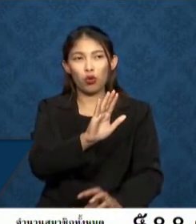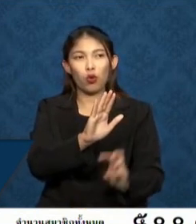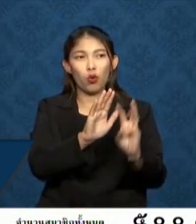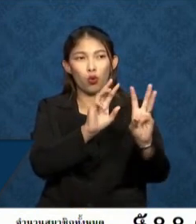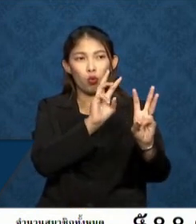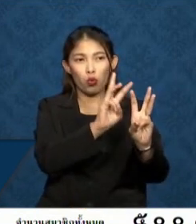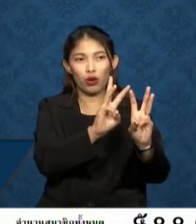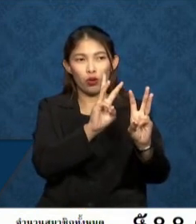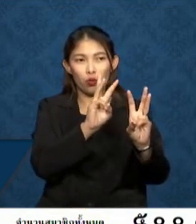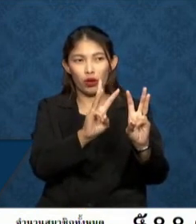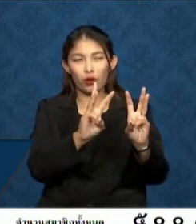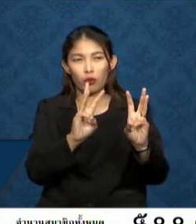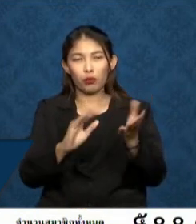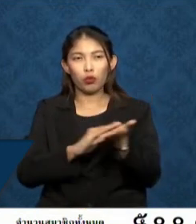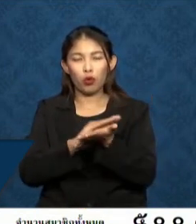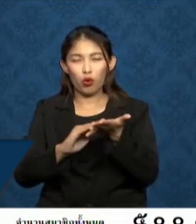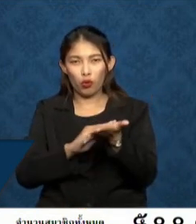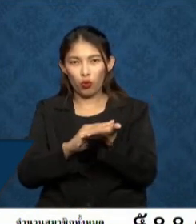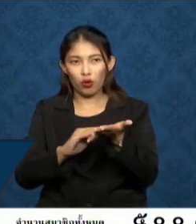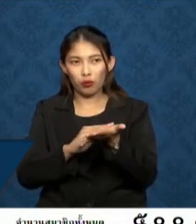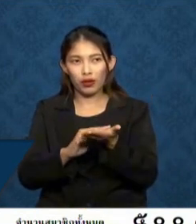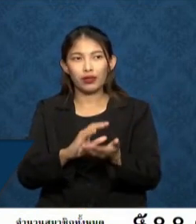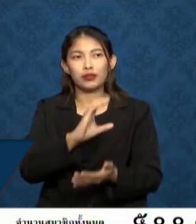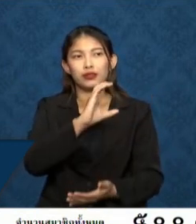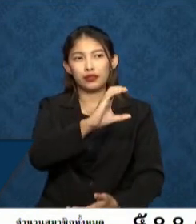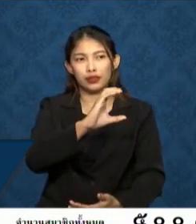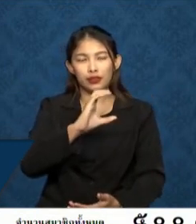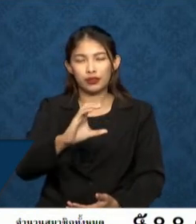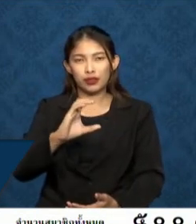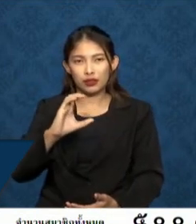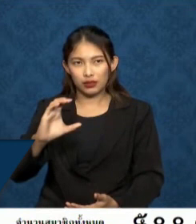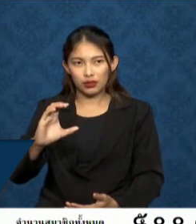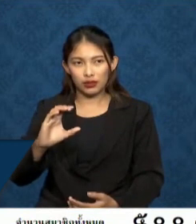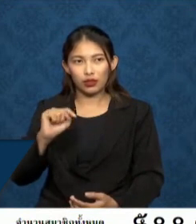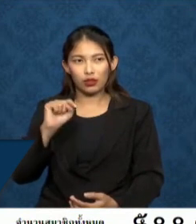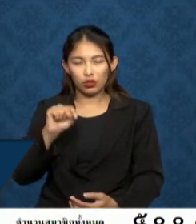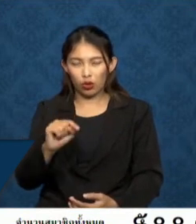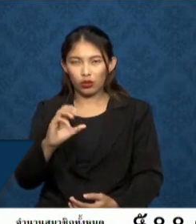นะครับขออภัยนะครับที่ของเป็น